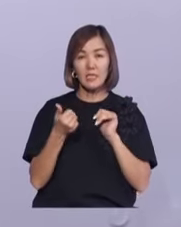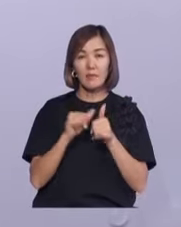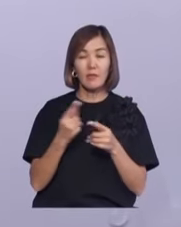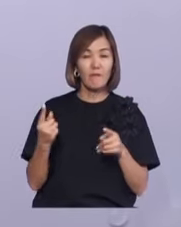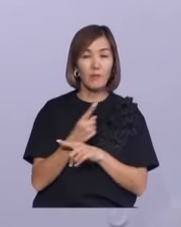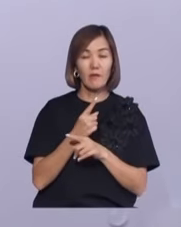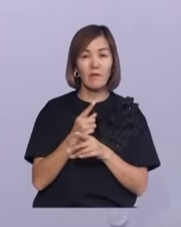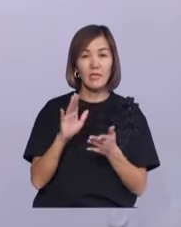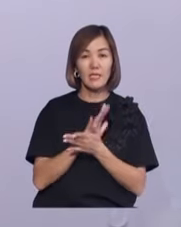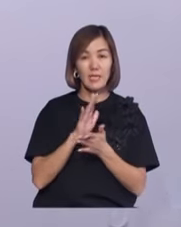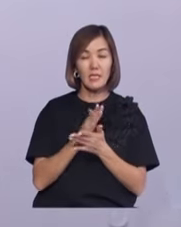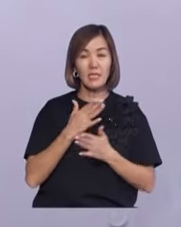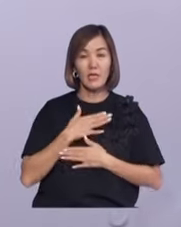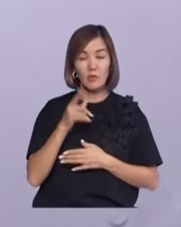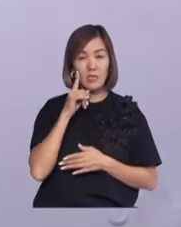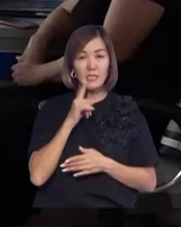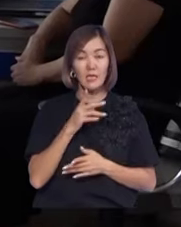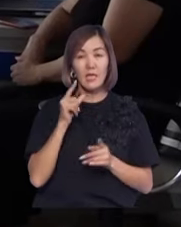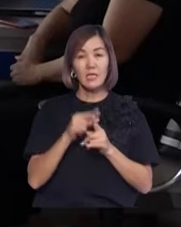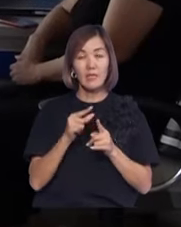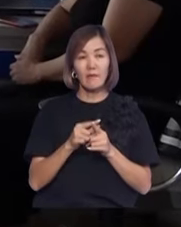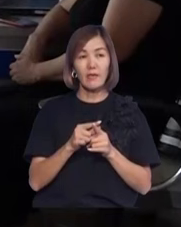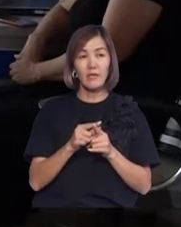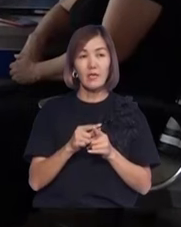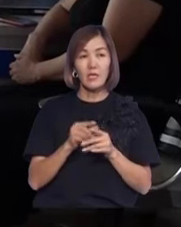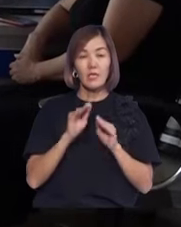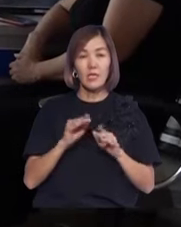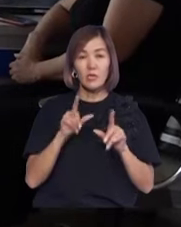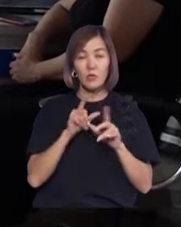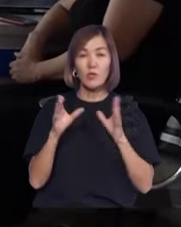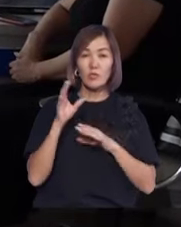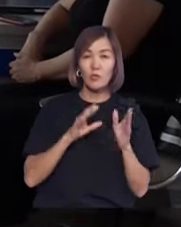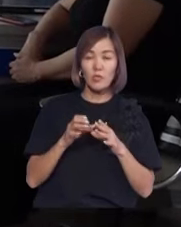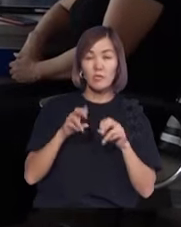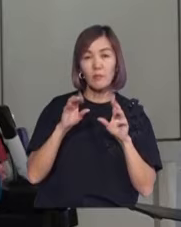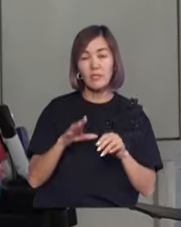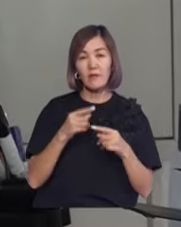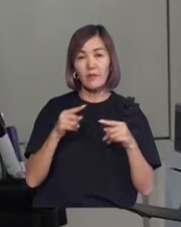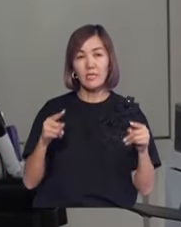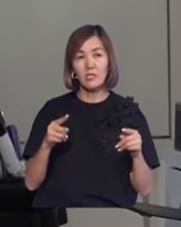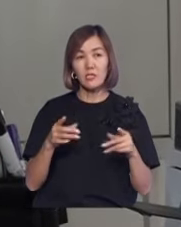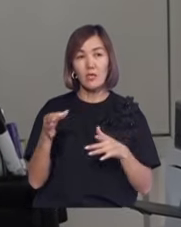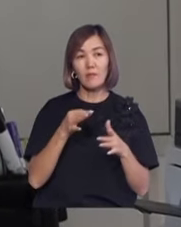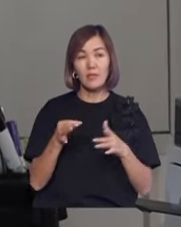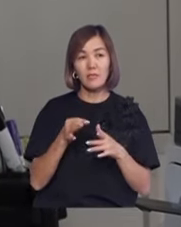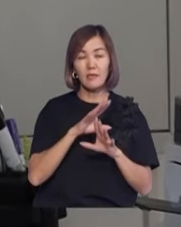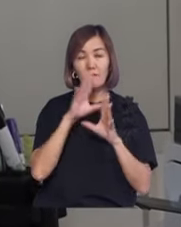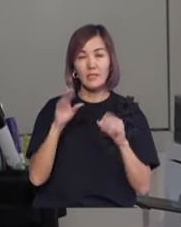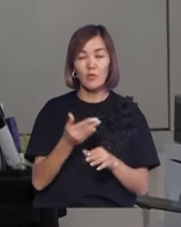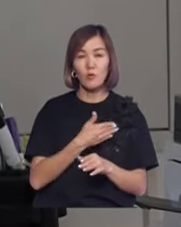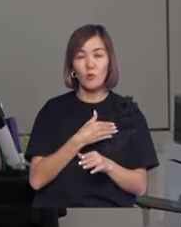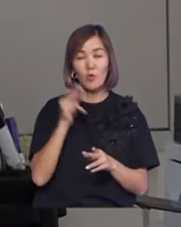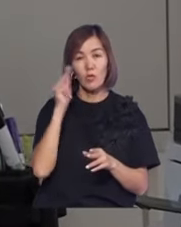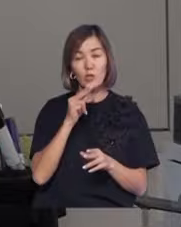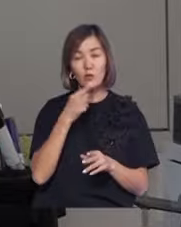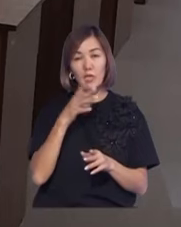впервые изданный в нашей стране. Этот словарь предназначен для школьников, студентов, специалистов различных областей и всех тех, кто